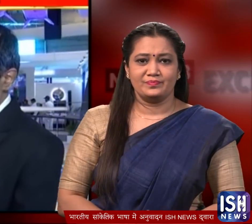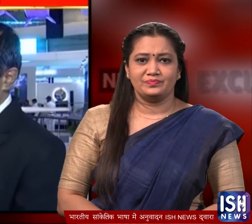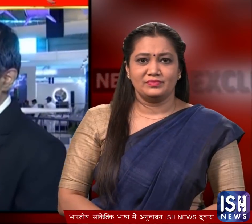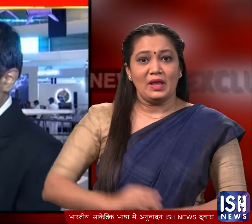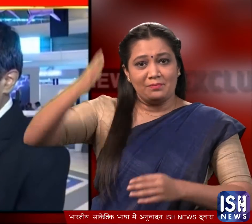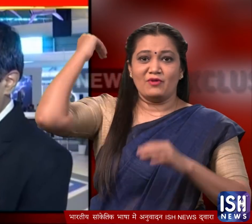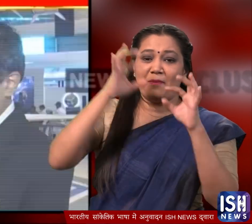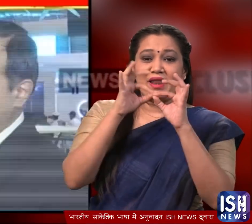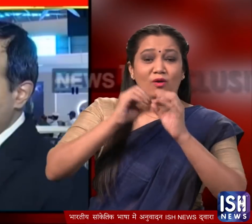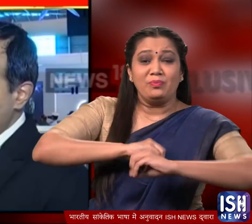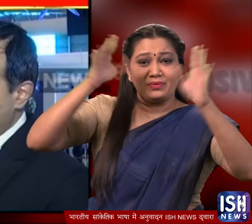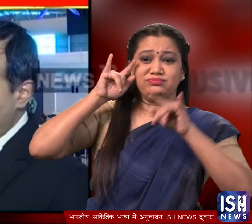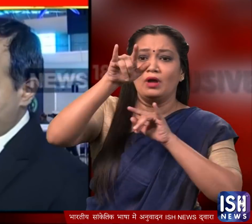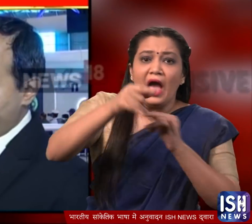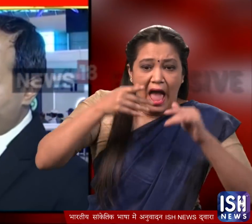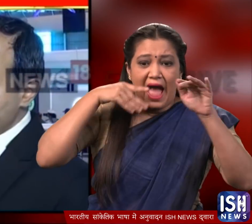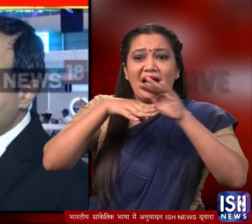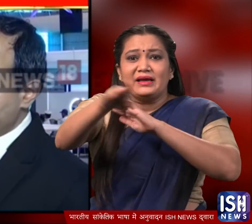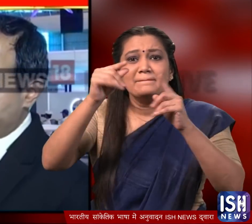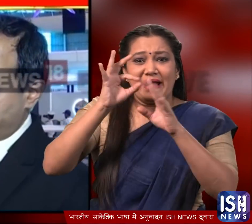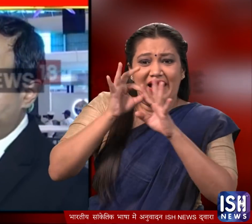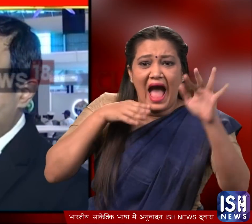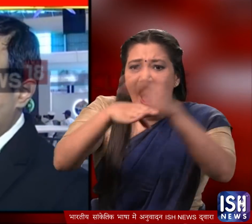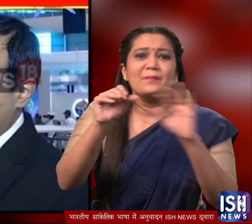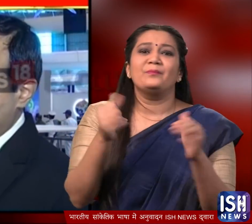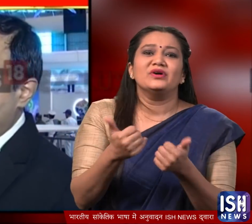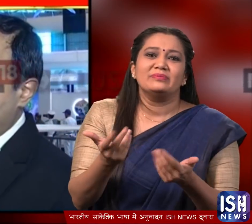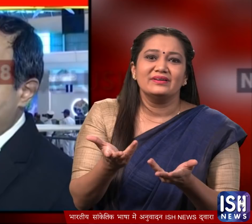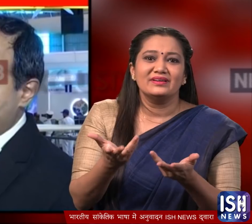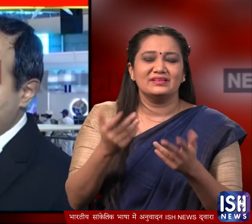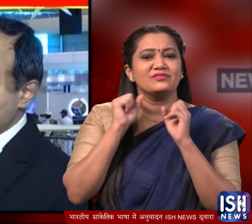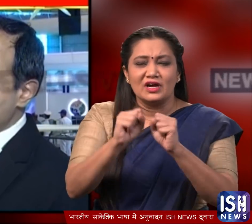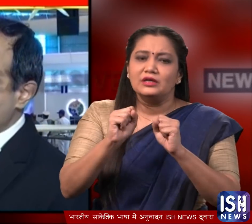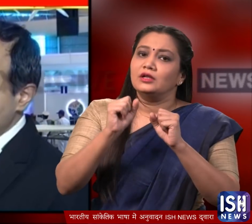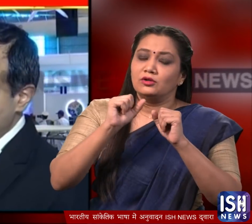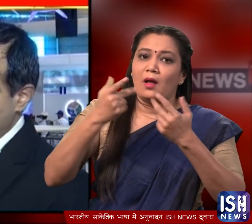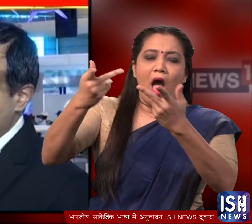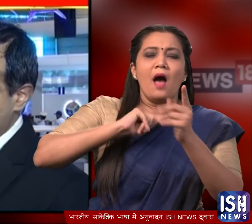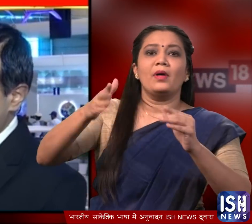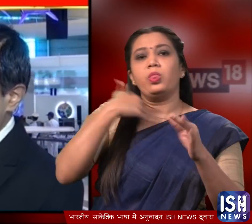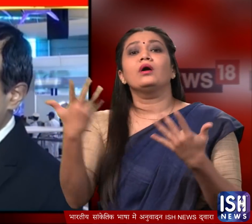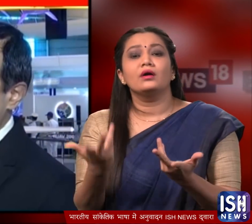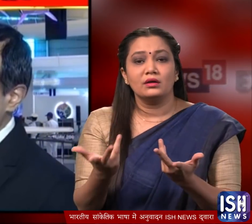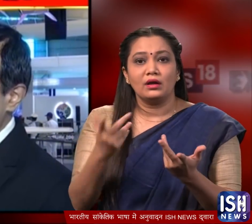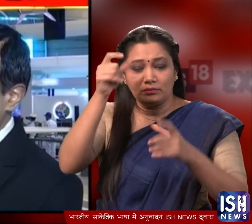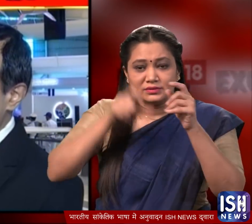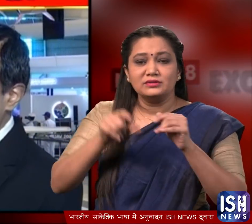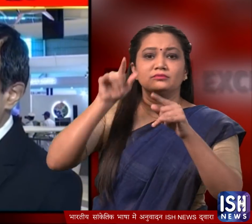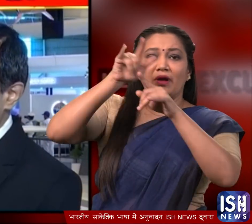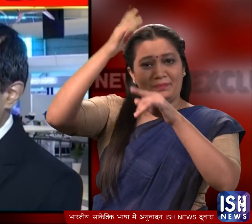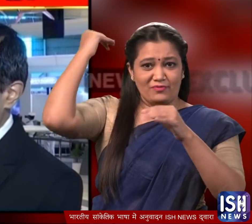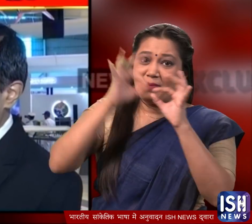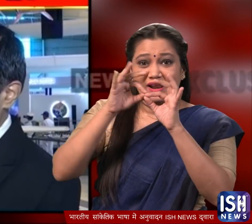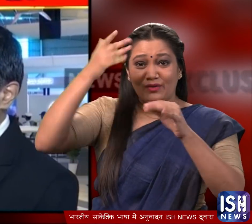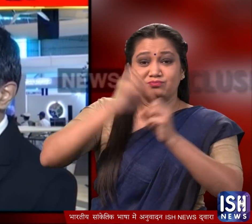होगा बालाकोट एयर स्ट्राइक्स में, वी कैन नॉट क्रॉस, हम क्रॉस नहीं कर सकते हैं। देयर कुड बी सीरियस रिपरकेशंस, जैसे आपने